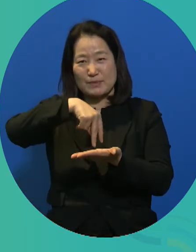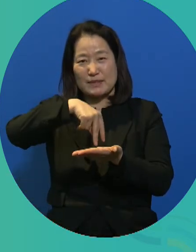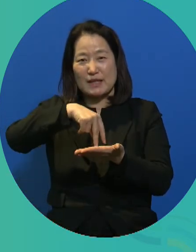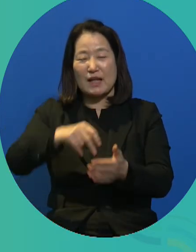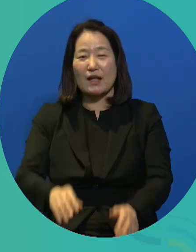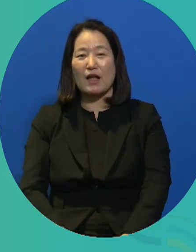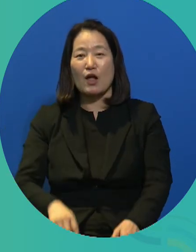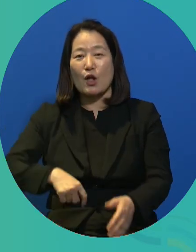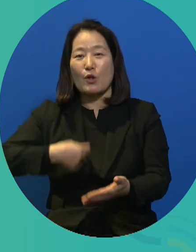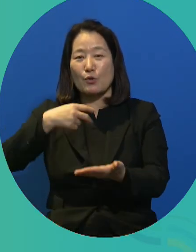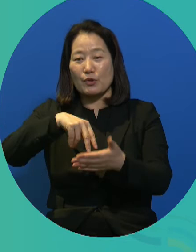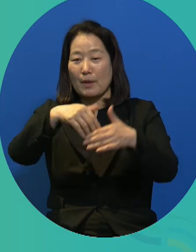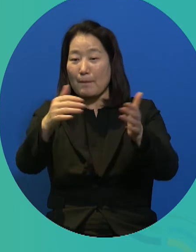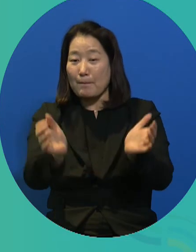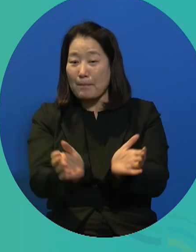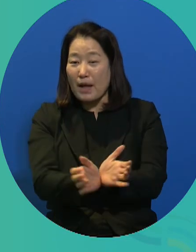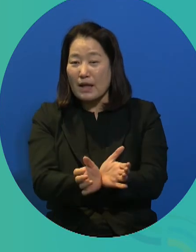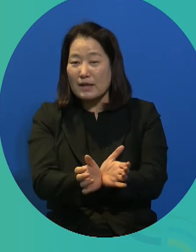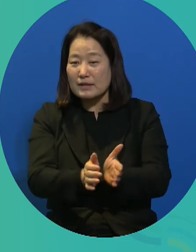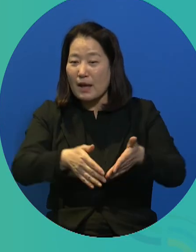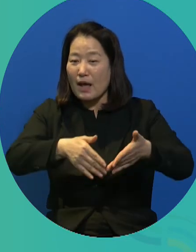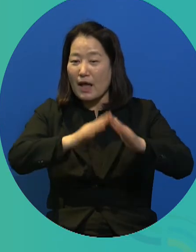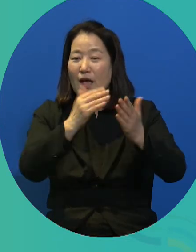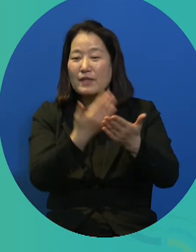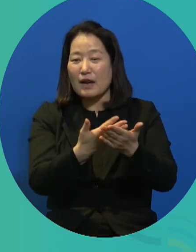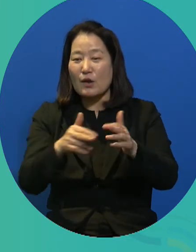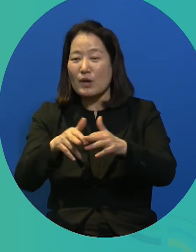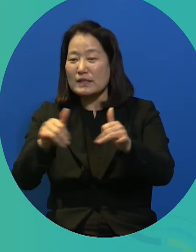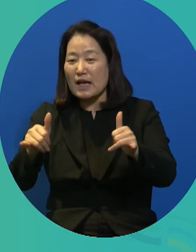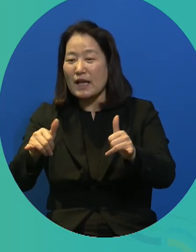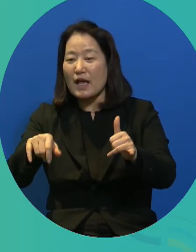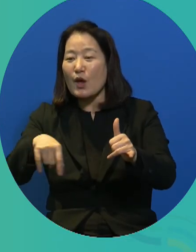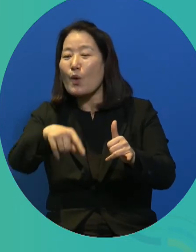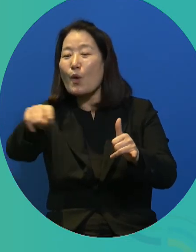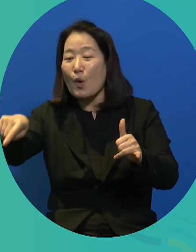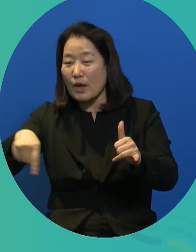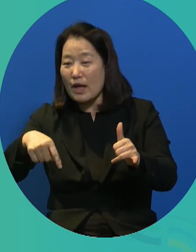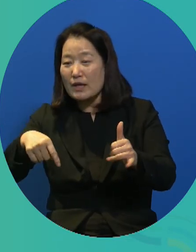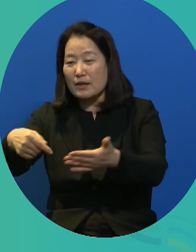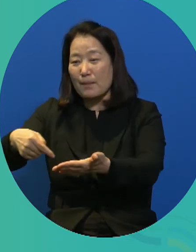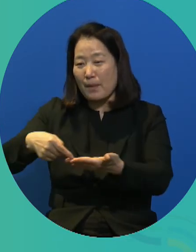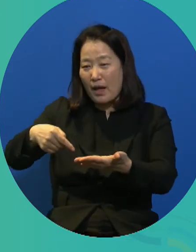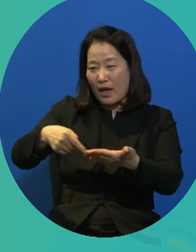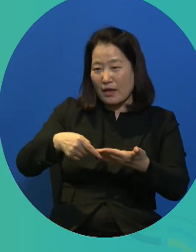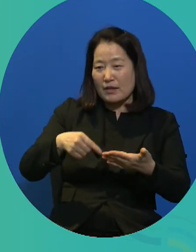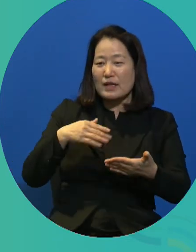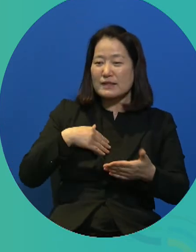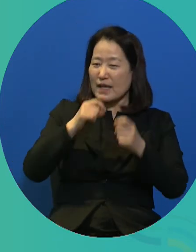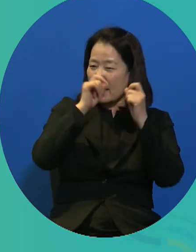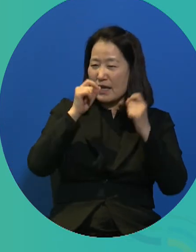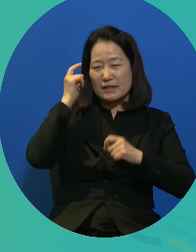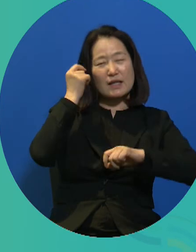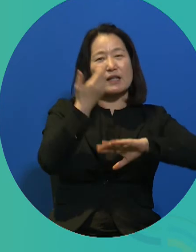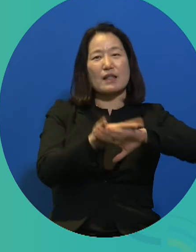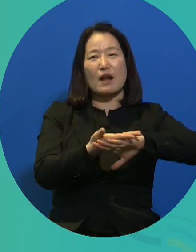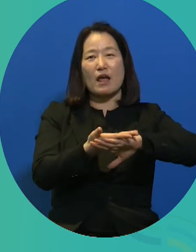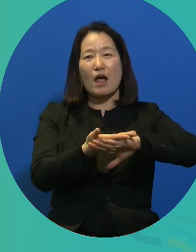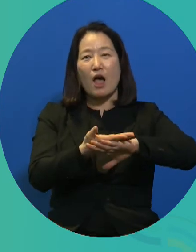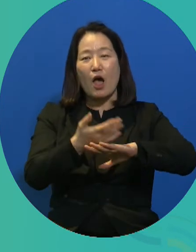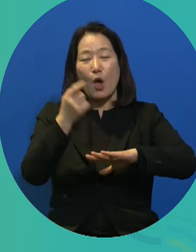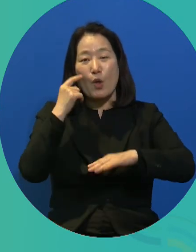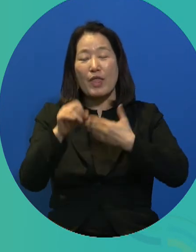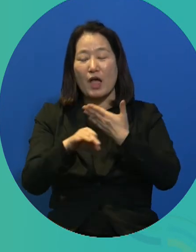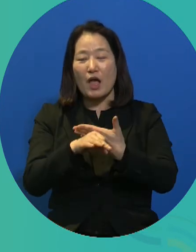기구를 설치하자고 많은 장애인 단체에서 지금 이제 의견을 내고 계신데 저는 사실 이 부분에 좀 반대입니다. 예. 왜